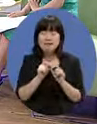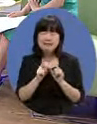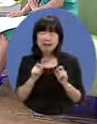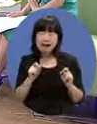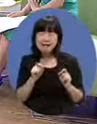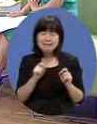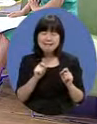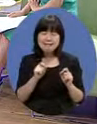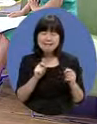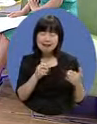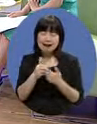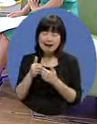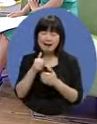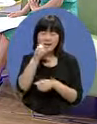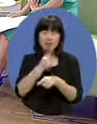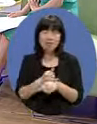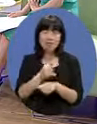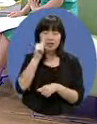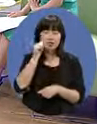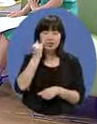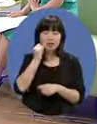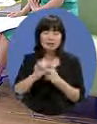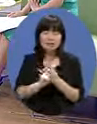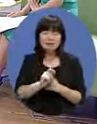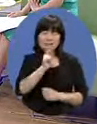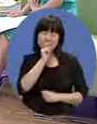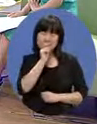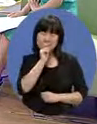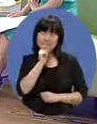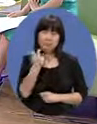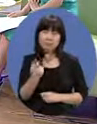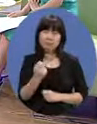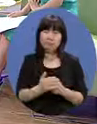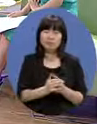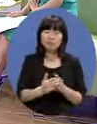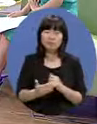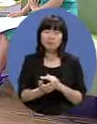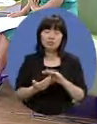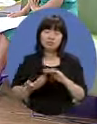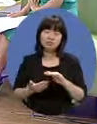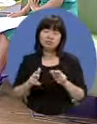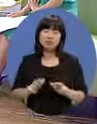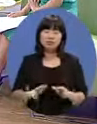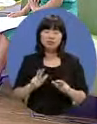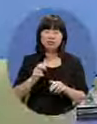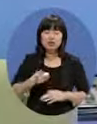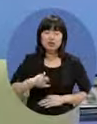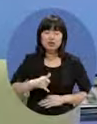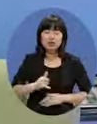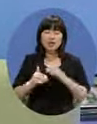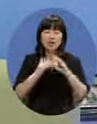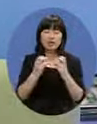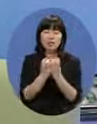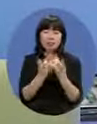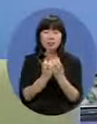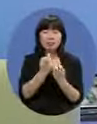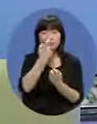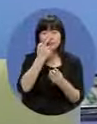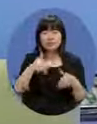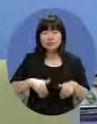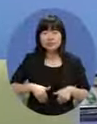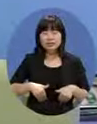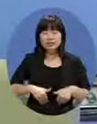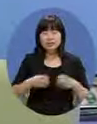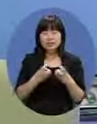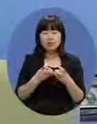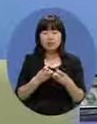이렇게 늘어지기라도 하잖아요. 사춘기가 되면 아이 입을 딱 닫아버린다고 맞아. 하거든요. 그러니까 그 전에 그 아이와 소통하는 법을 알아야 될 것 같은데